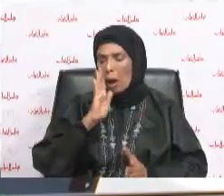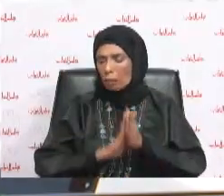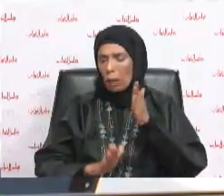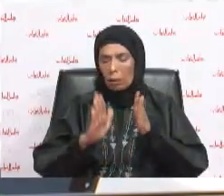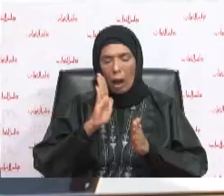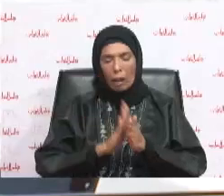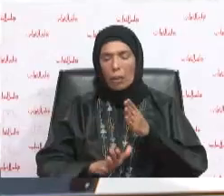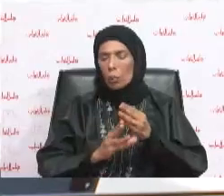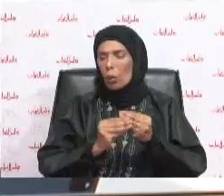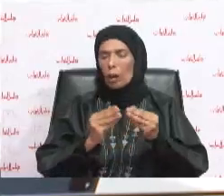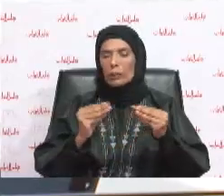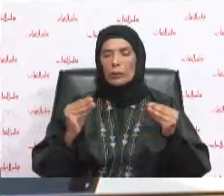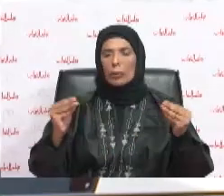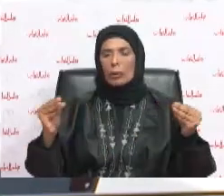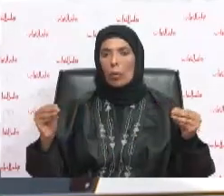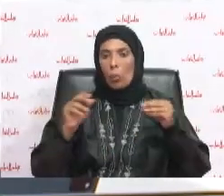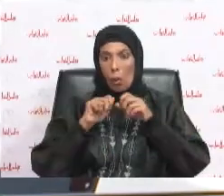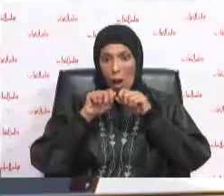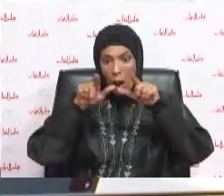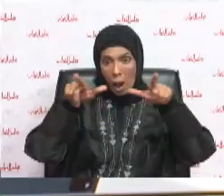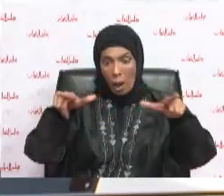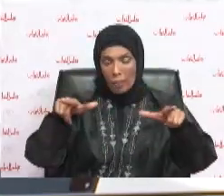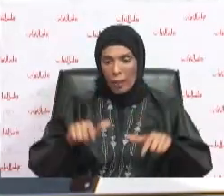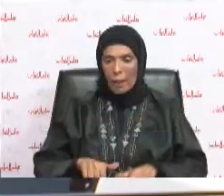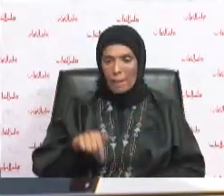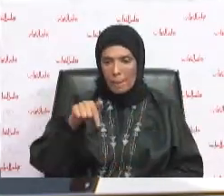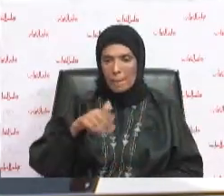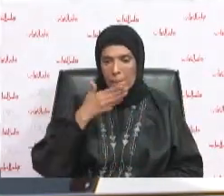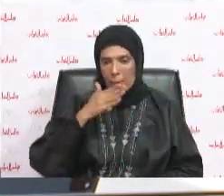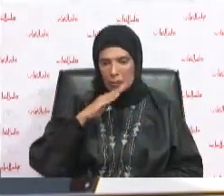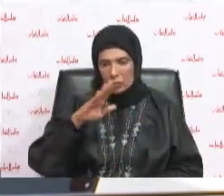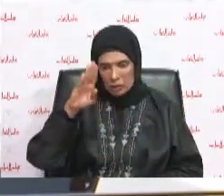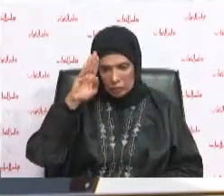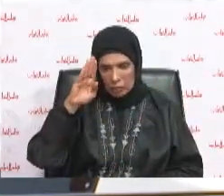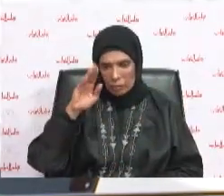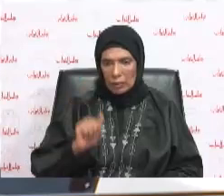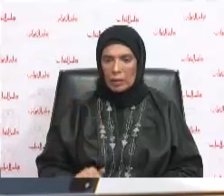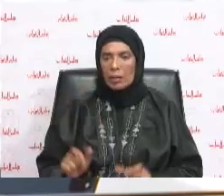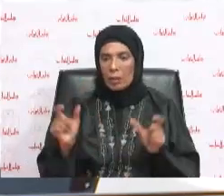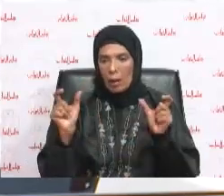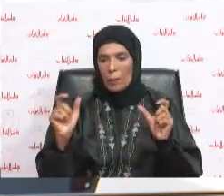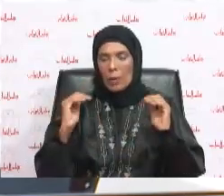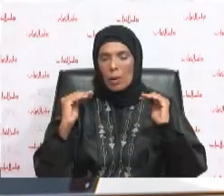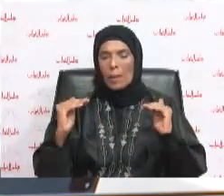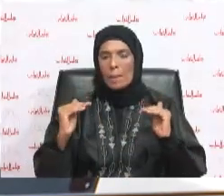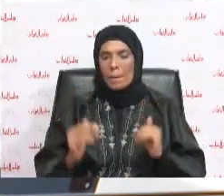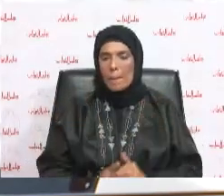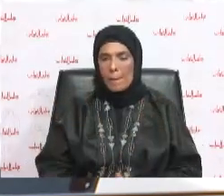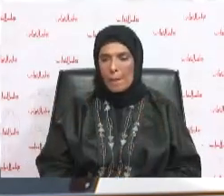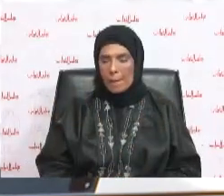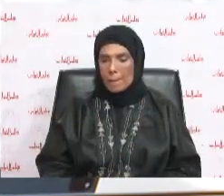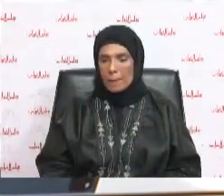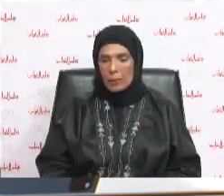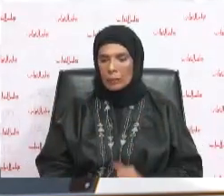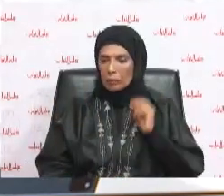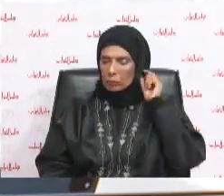الخطر بشكل واضح. الآن الحمد لله الله يديم علينا نعمة الأمن والأمان، ولكن لا